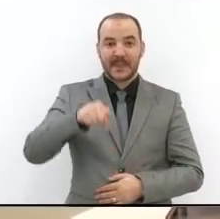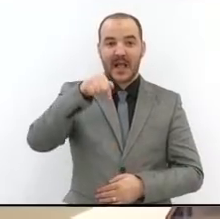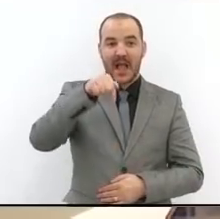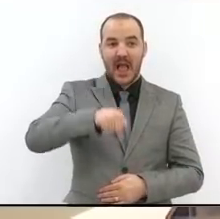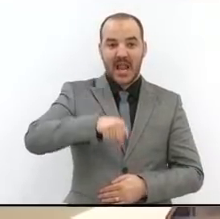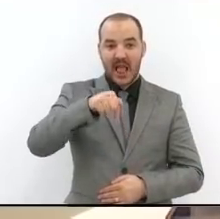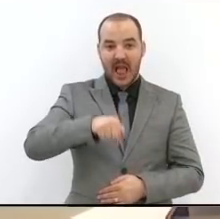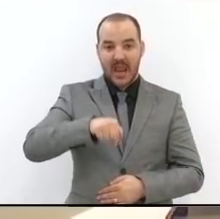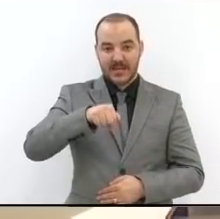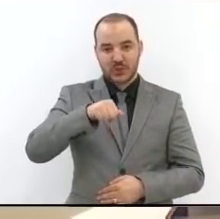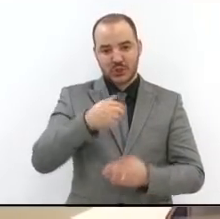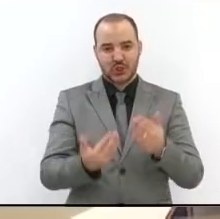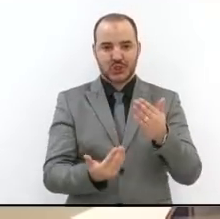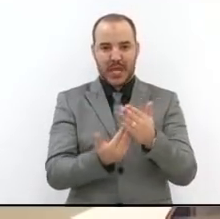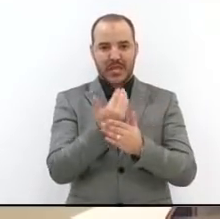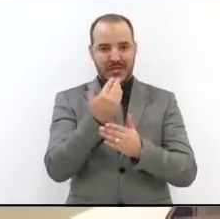إلى شيء آخر.